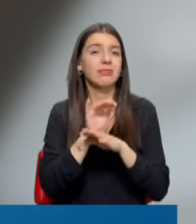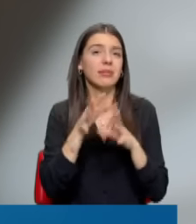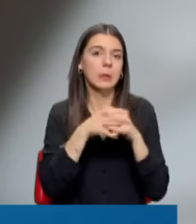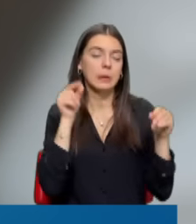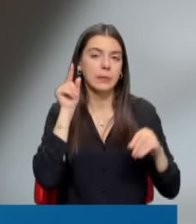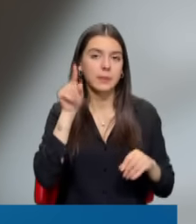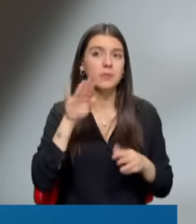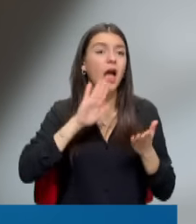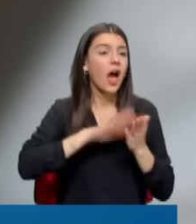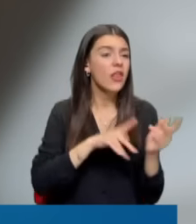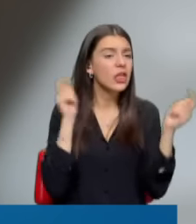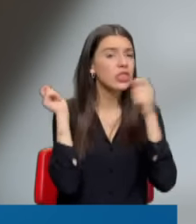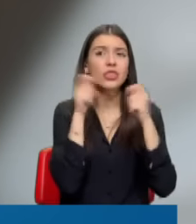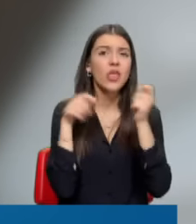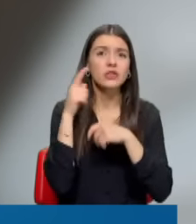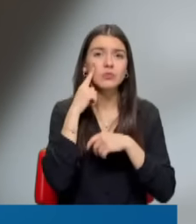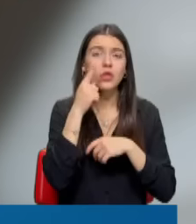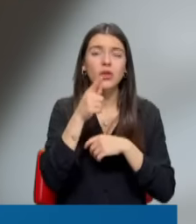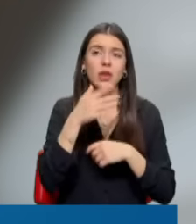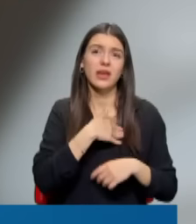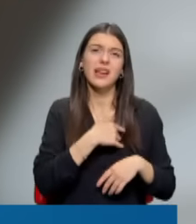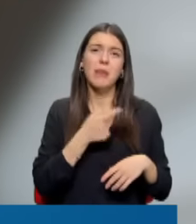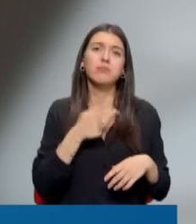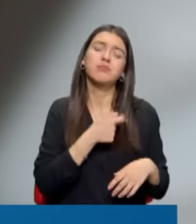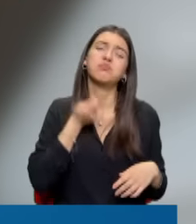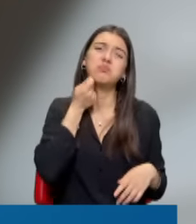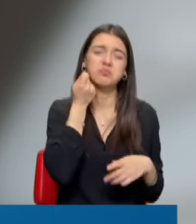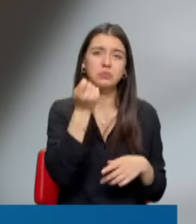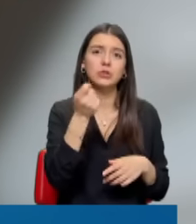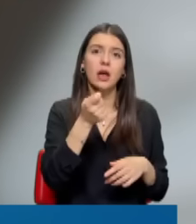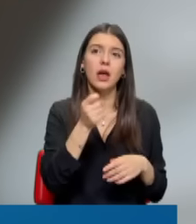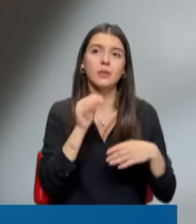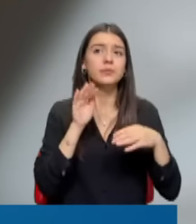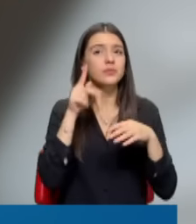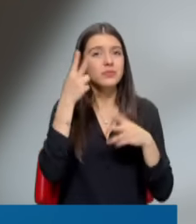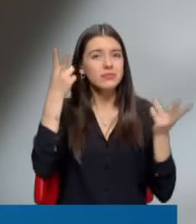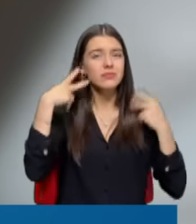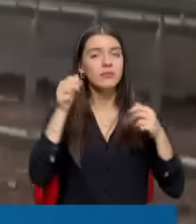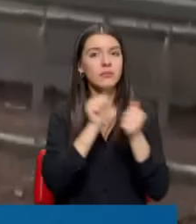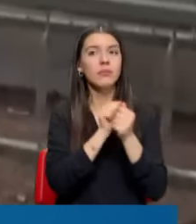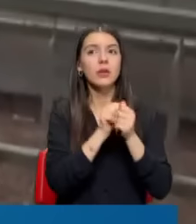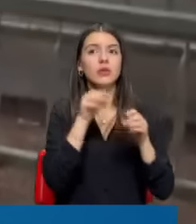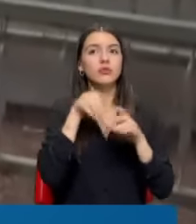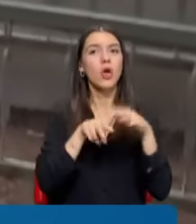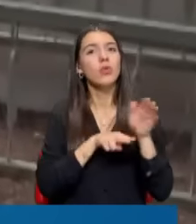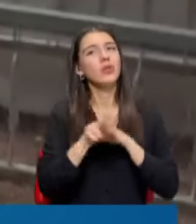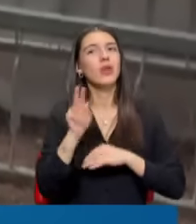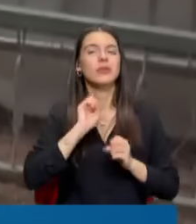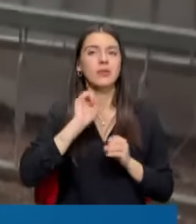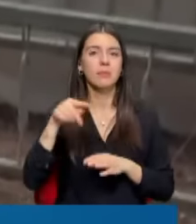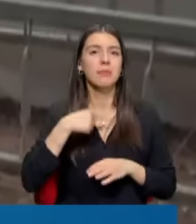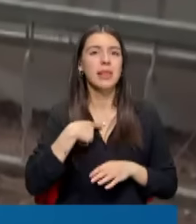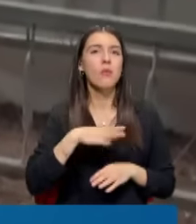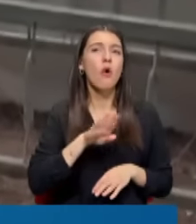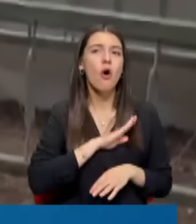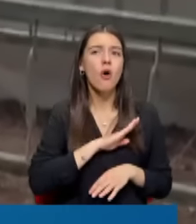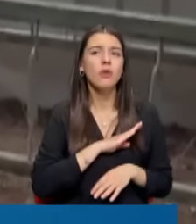aralarında çıkan tartışmada kalbinden bıçaklandı. Gözyaşları içinde son yolculuğunu uğurlandı. Akıllıydı. Benim